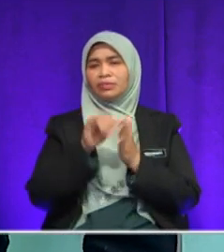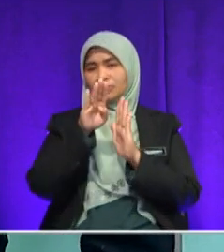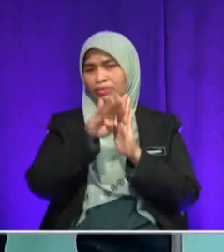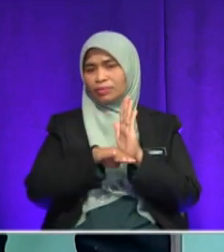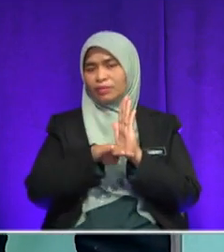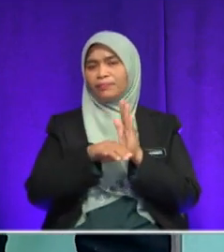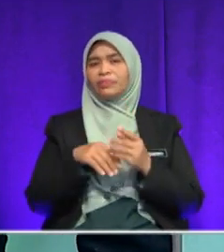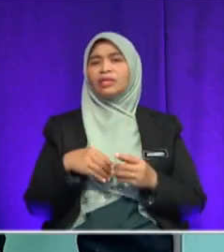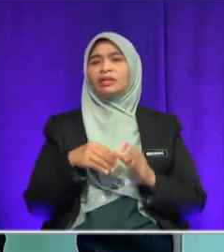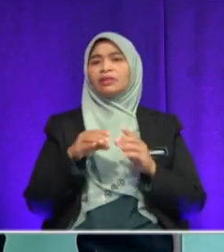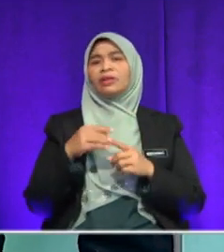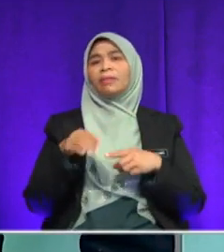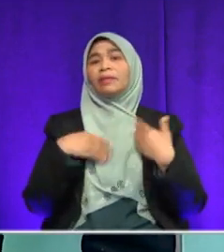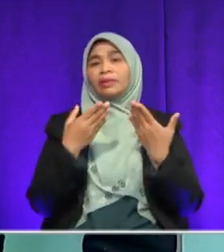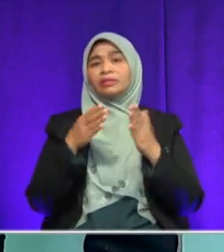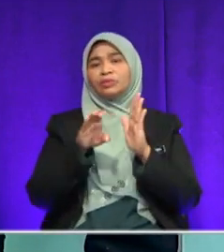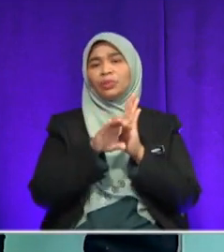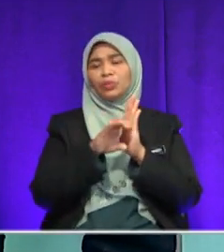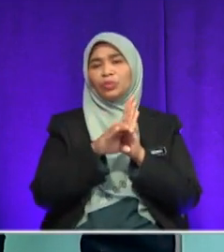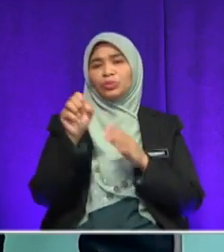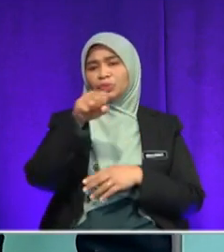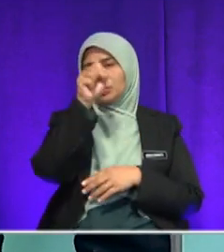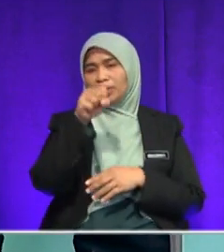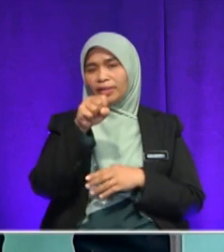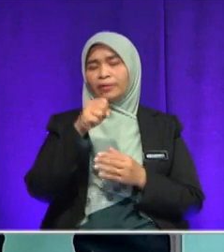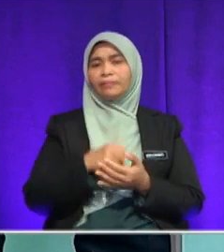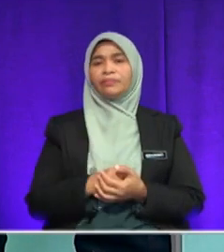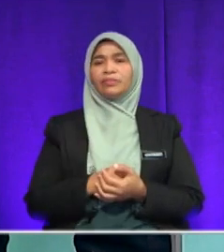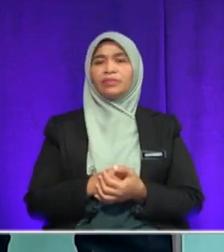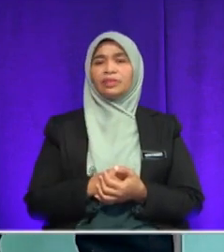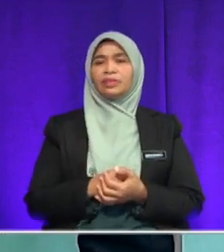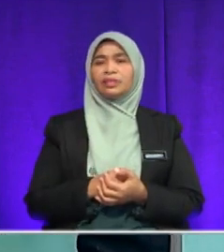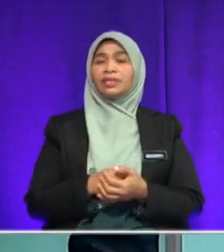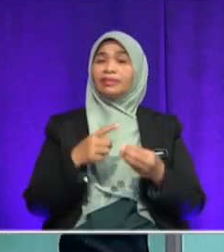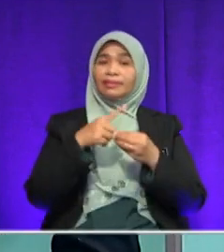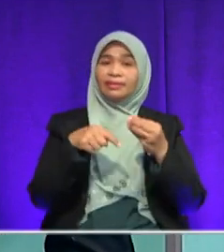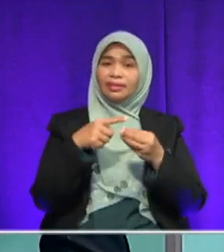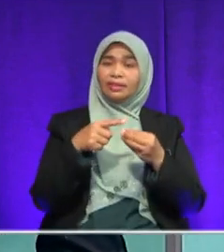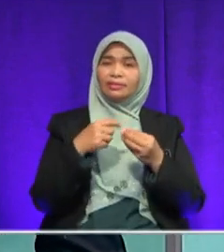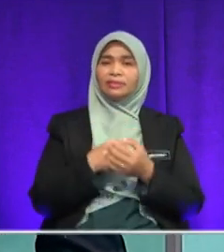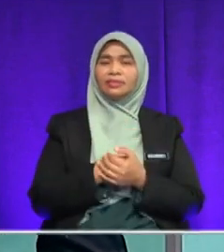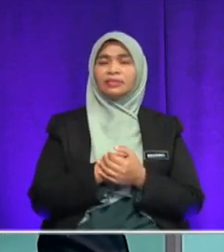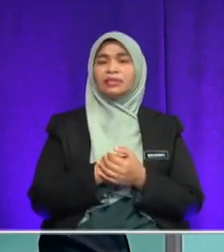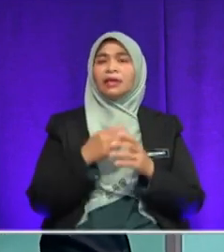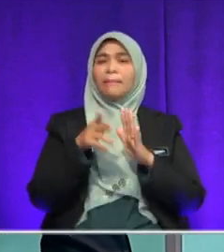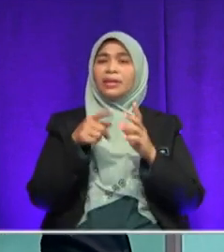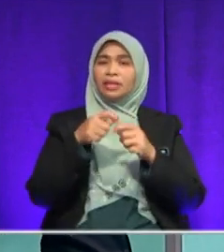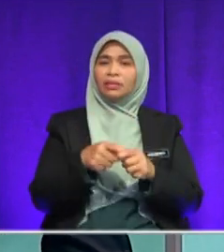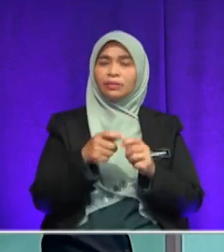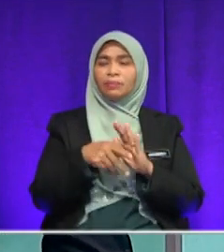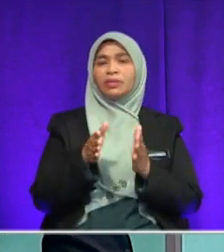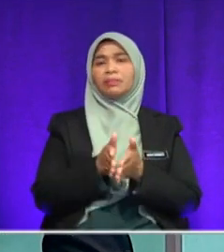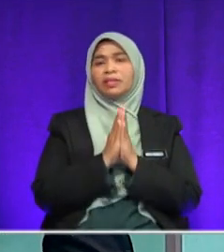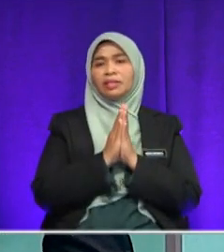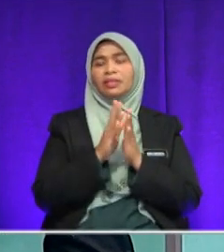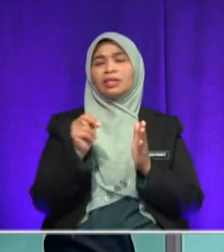mana contoh soalan yang akan disoal untuk kertas satu biasanya berkaitan dengan penentu permintaan jangkaan